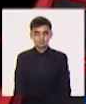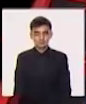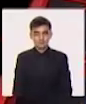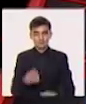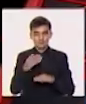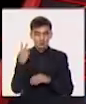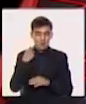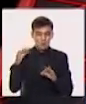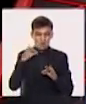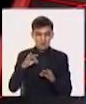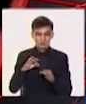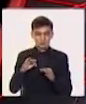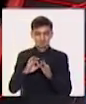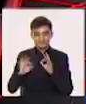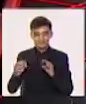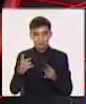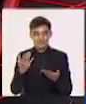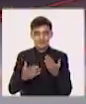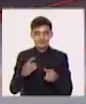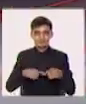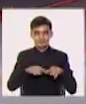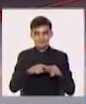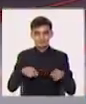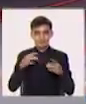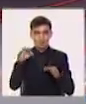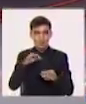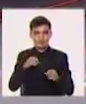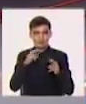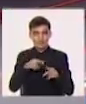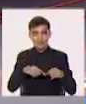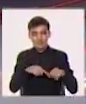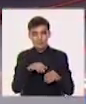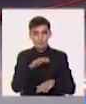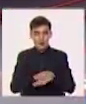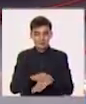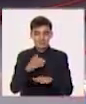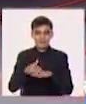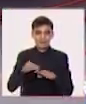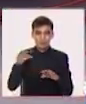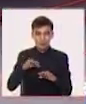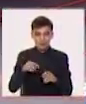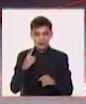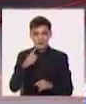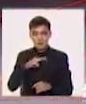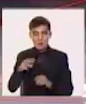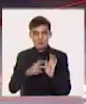Қаржы нарығын реттеу және дамыту агенттігінің мәліметінше еліміздегі банктер мен кредиттік ұйымдар